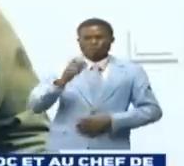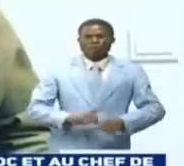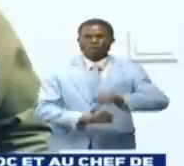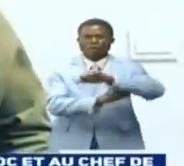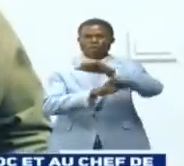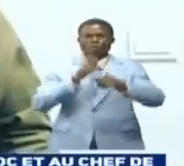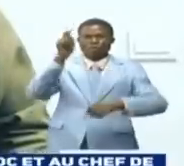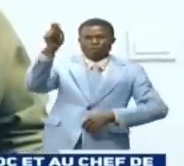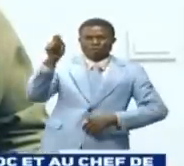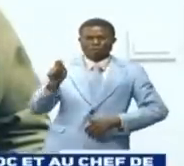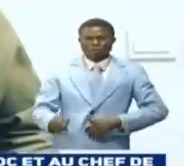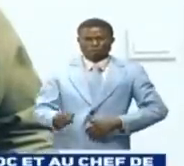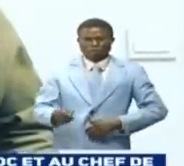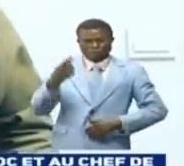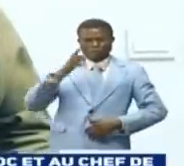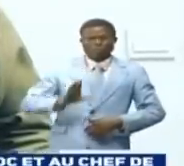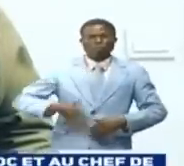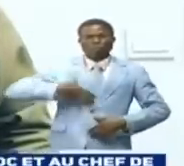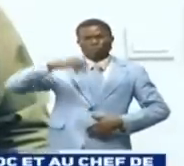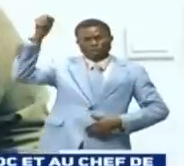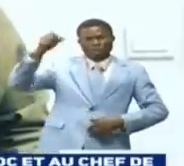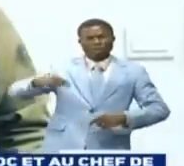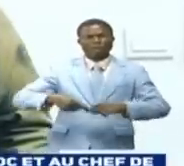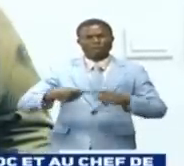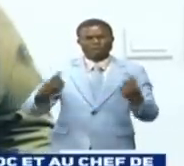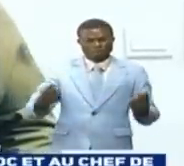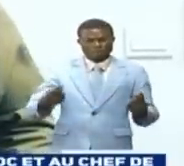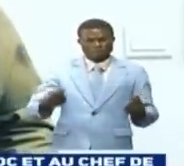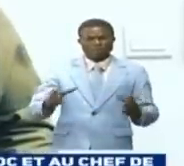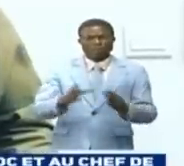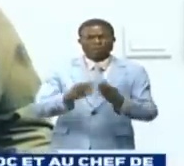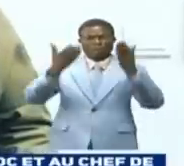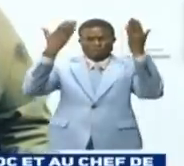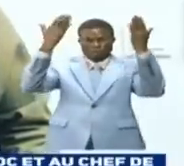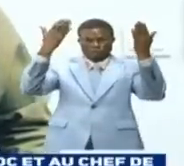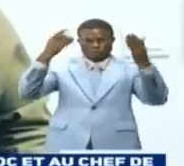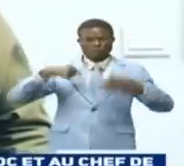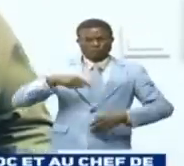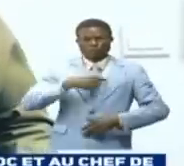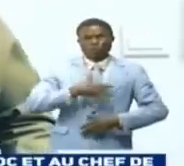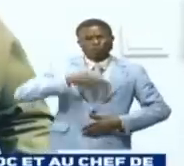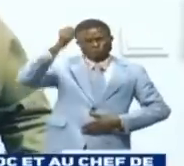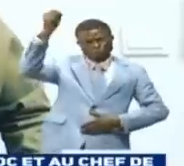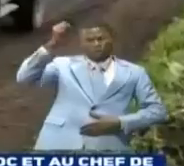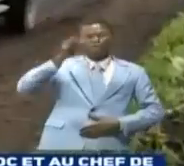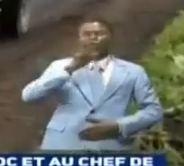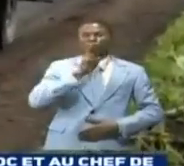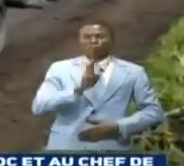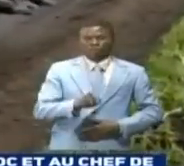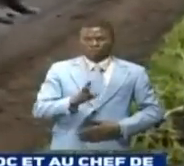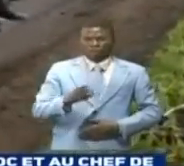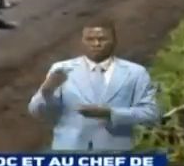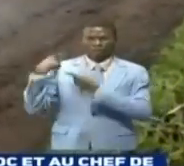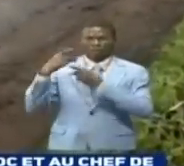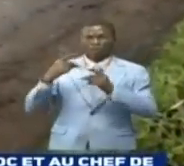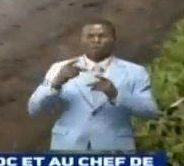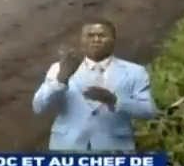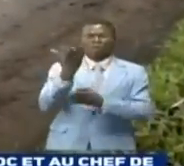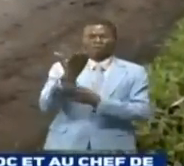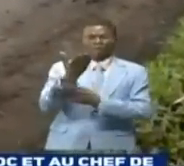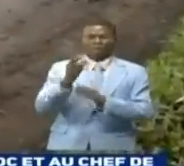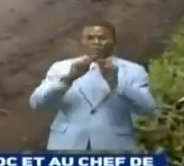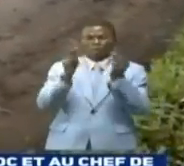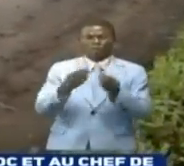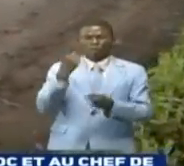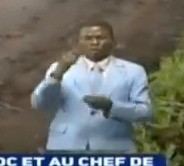armées pour vaincre l'ennemi. Avec Dieu, nous vaincrons. Depuis l'appel à l'unité pour